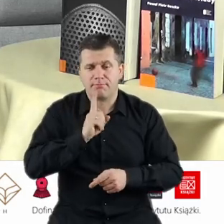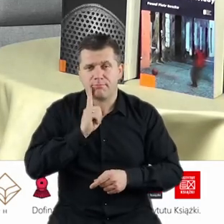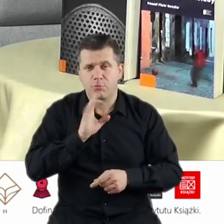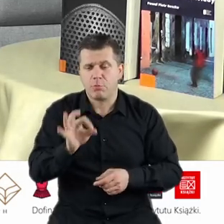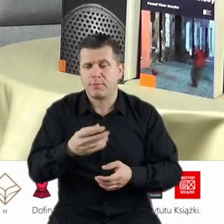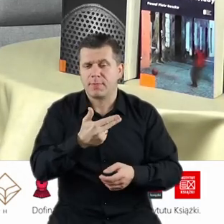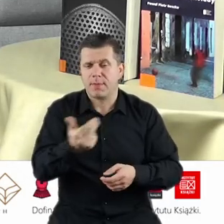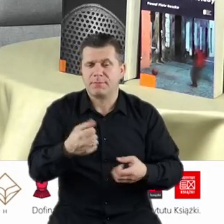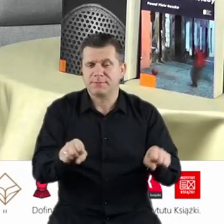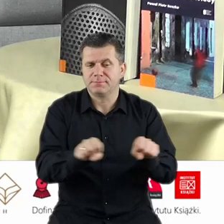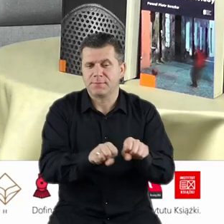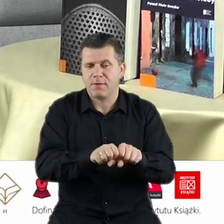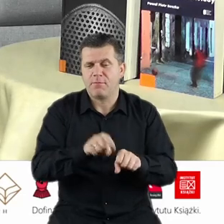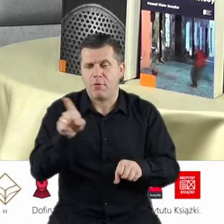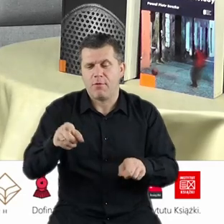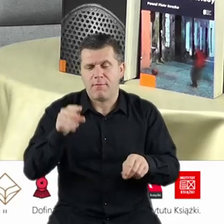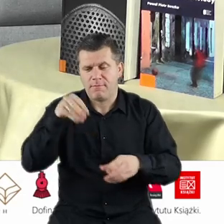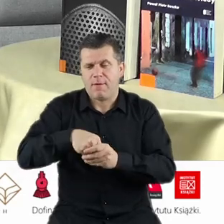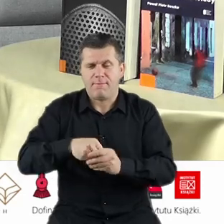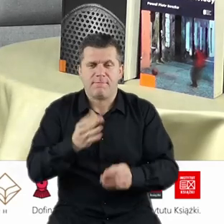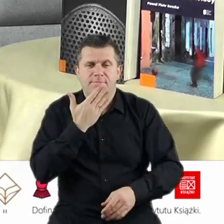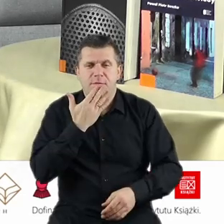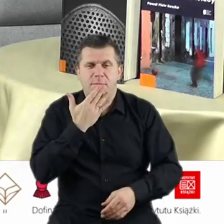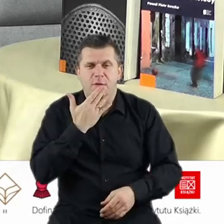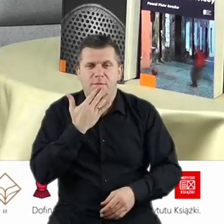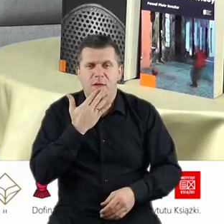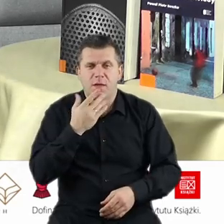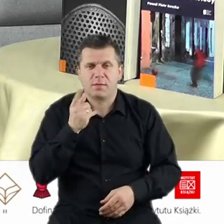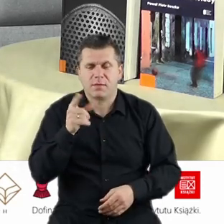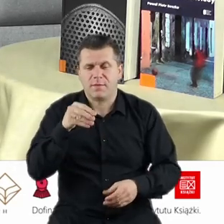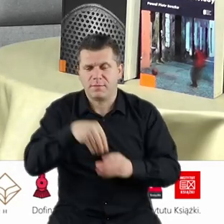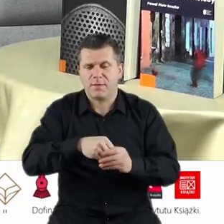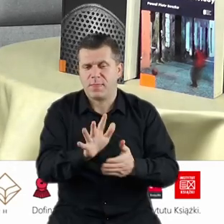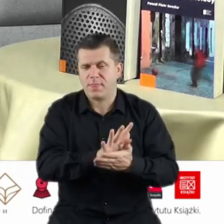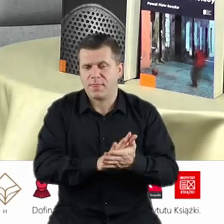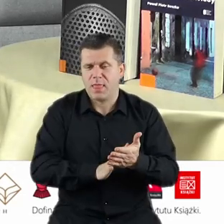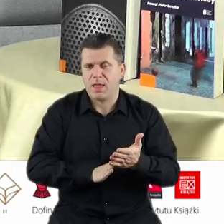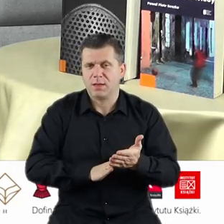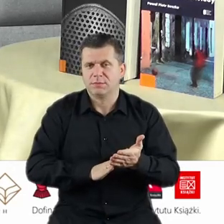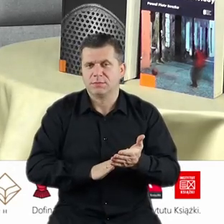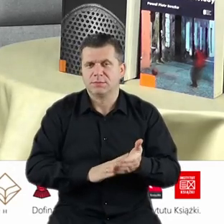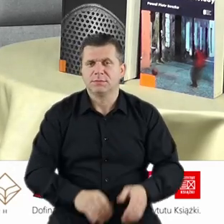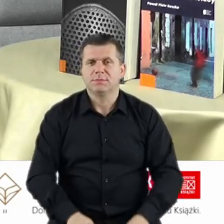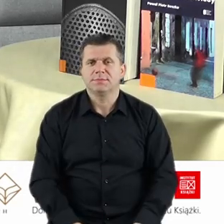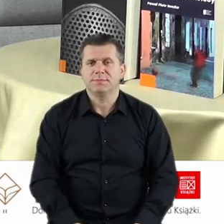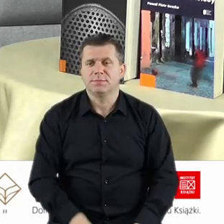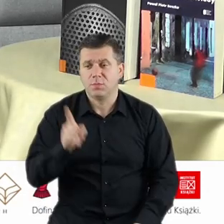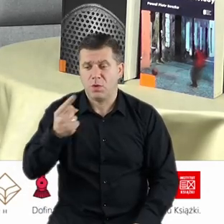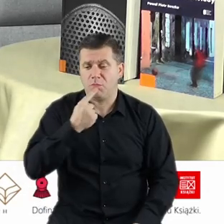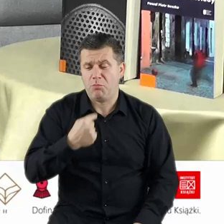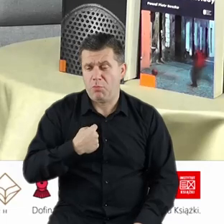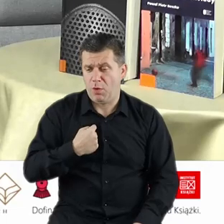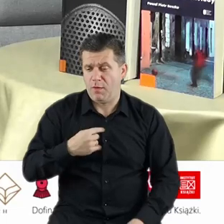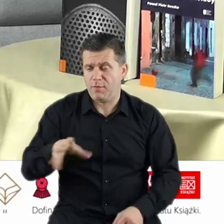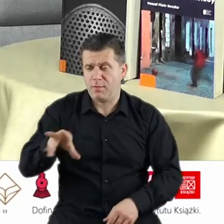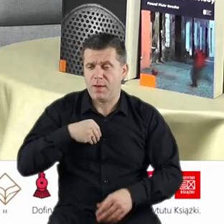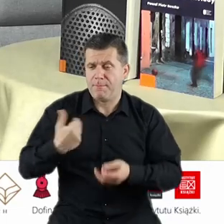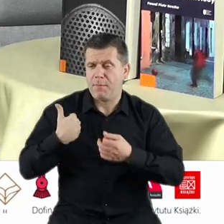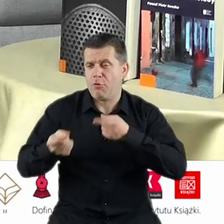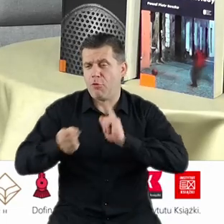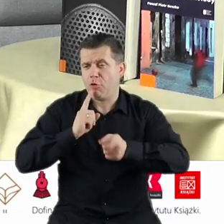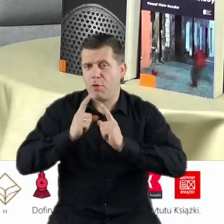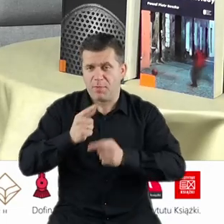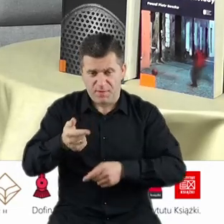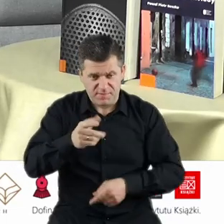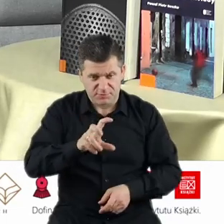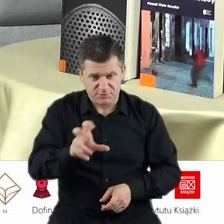Rozmawiałem z nim o Sprawiedliwych, on zresztą wypowiada się w tym tekście. I on też powiedział mi podczas jednej